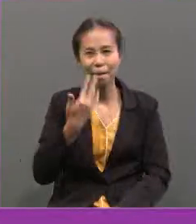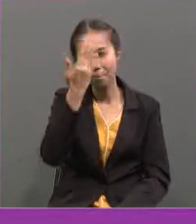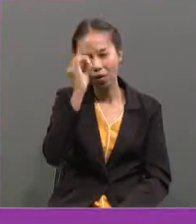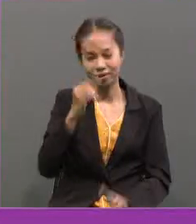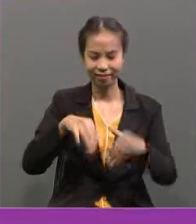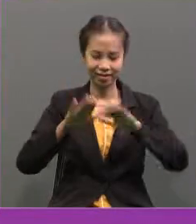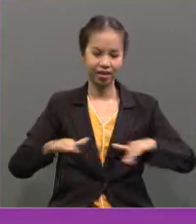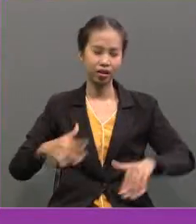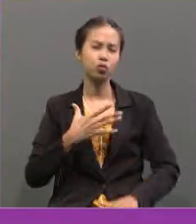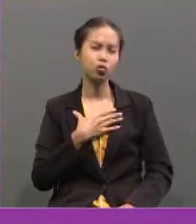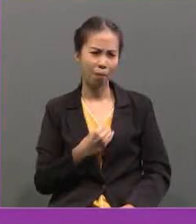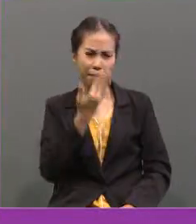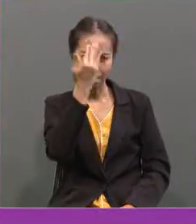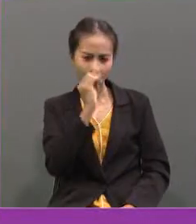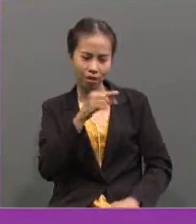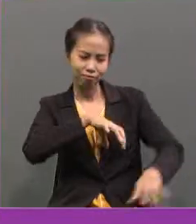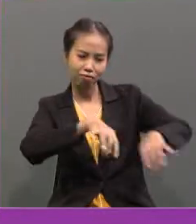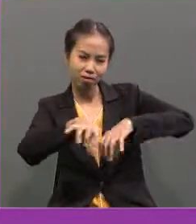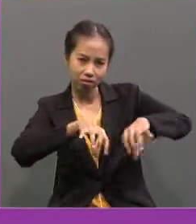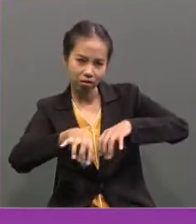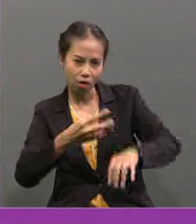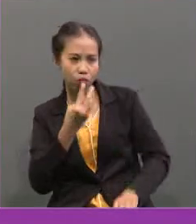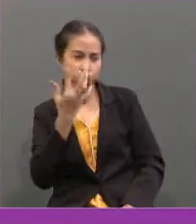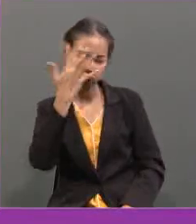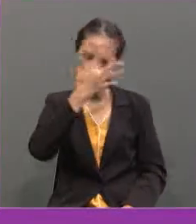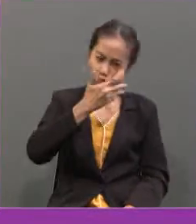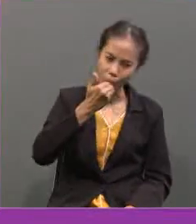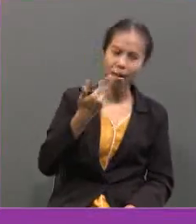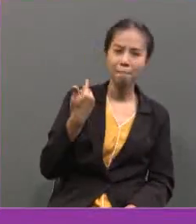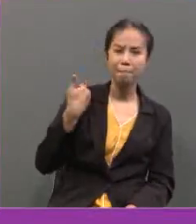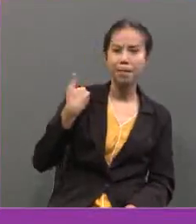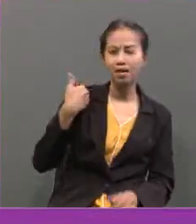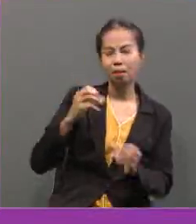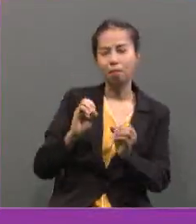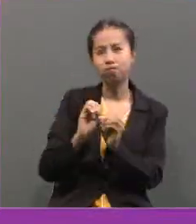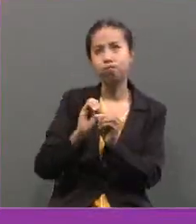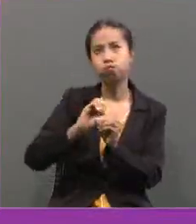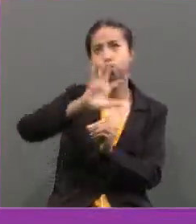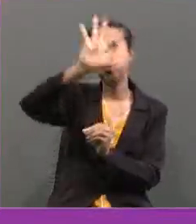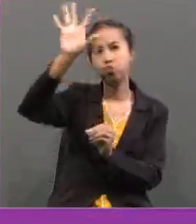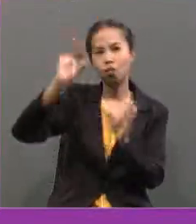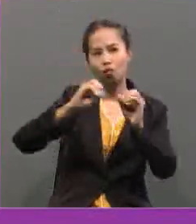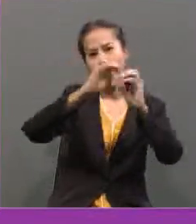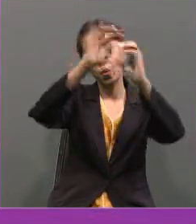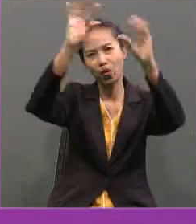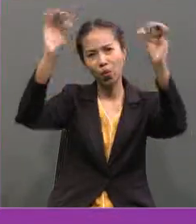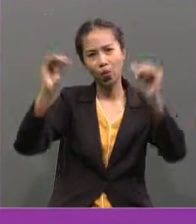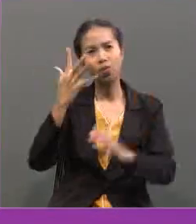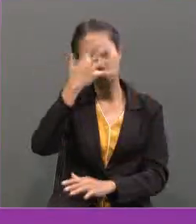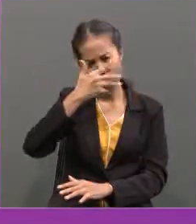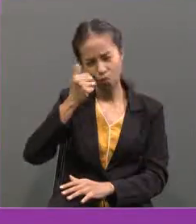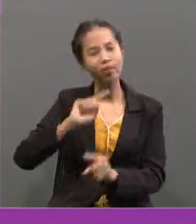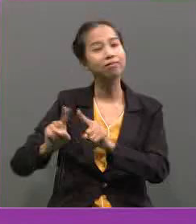กันคือบางสถานที่ที่มีการจัดงานเทศกาลกันยิ่งใหญ่เขาก็จะมีการจุกพุด้วยนะในช่วงของเทศกาลลอยกระทงนะคะอย่าง